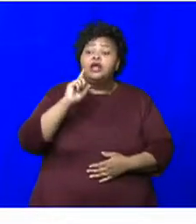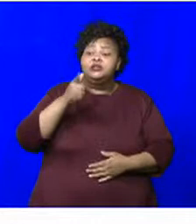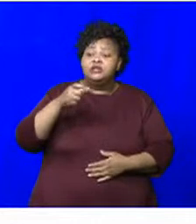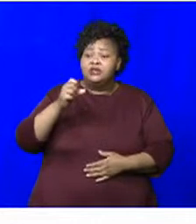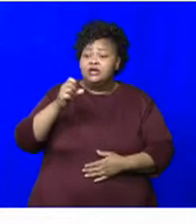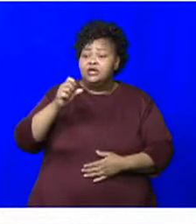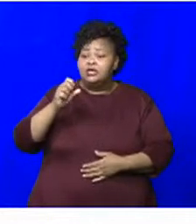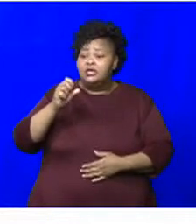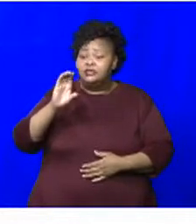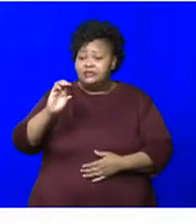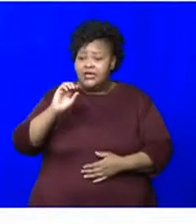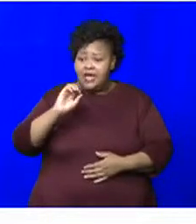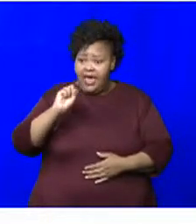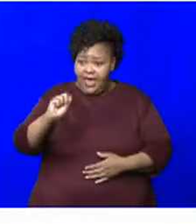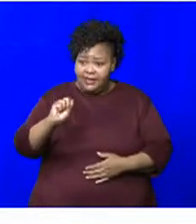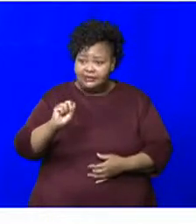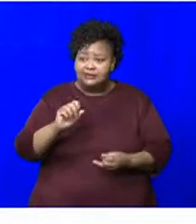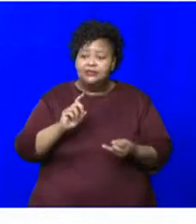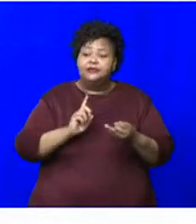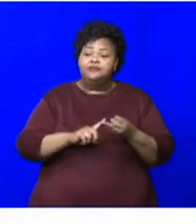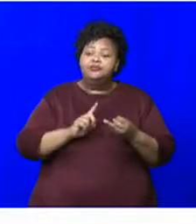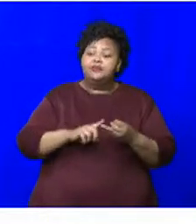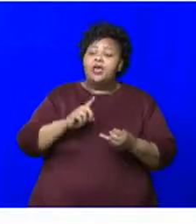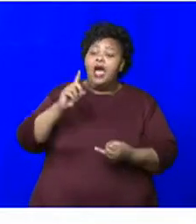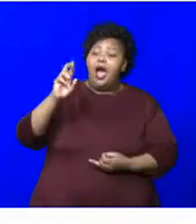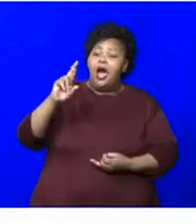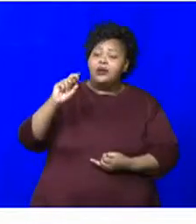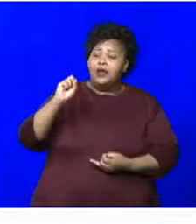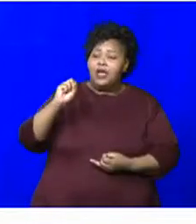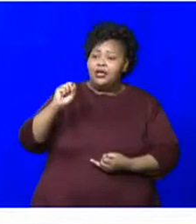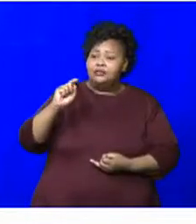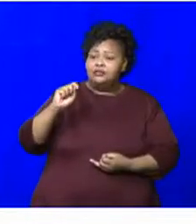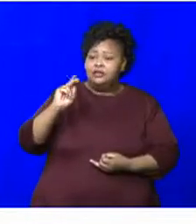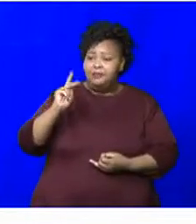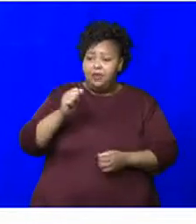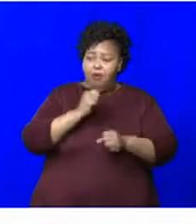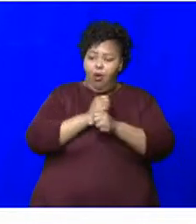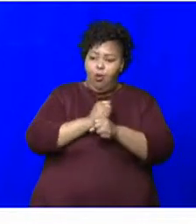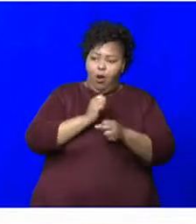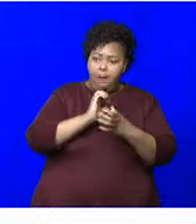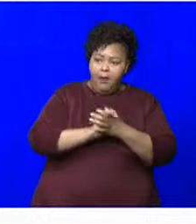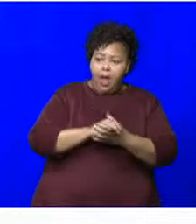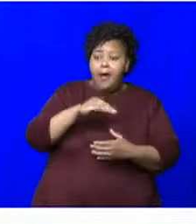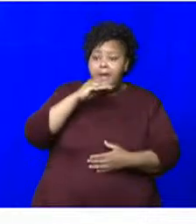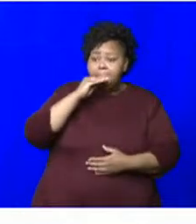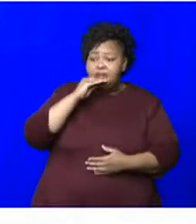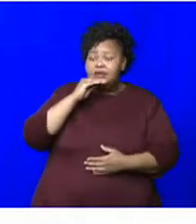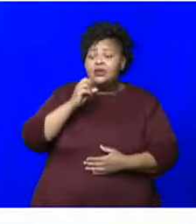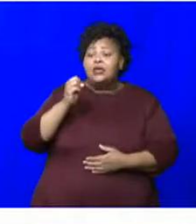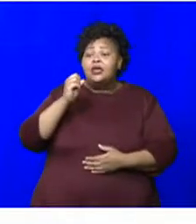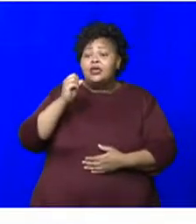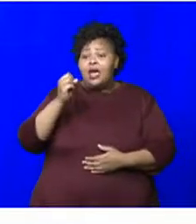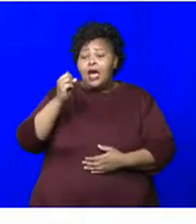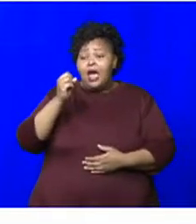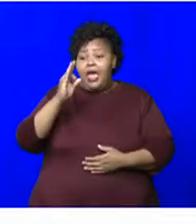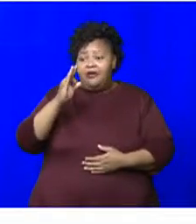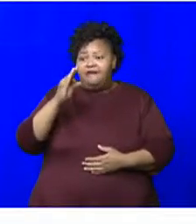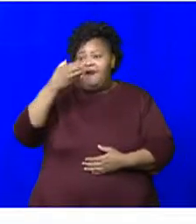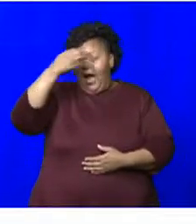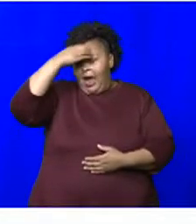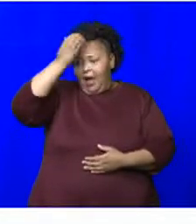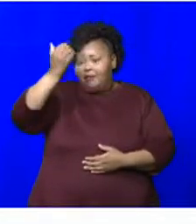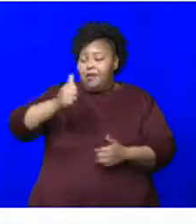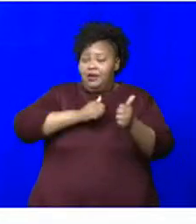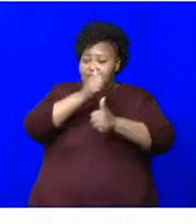sits near system charger who mend a gum service as doubt for that for a long and jing over the market.